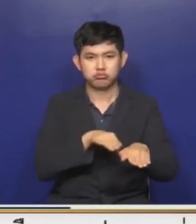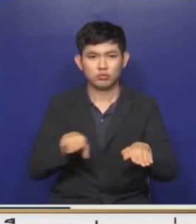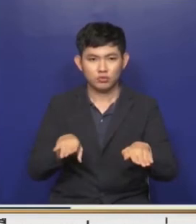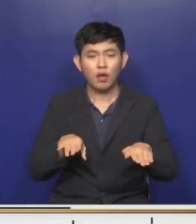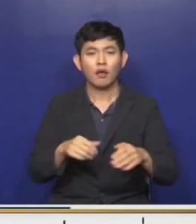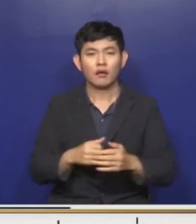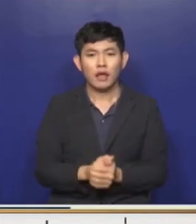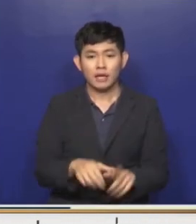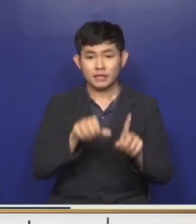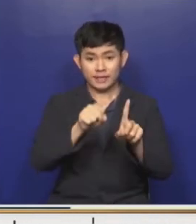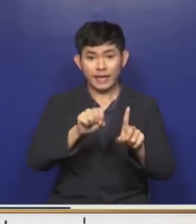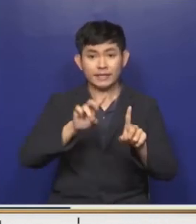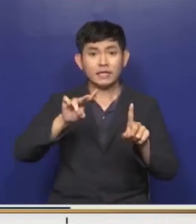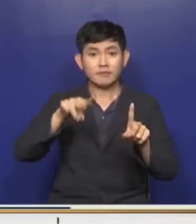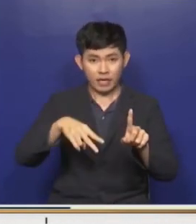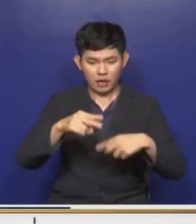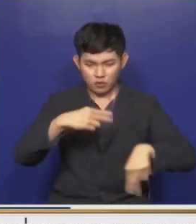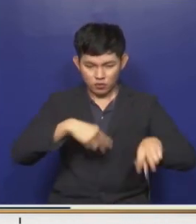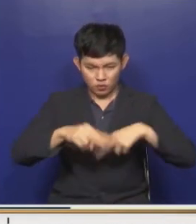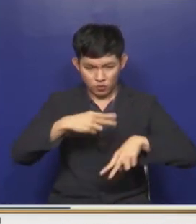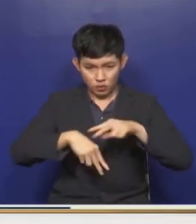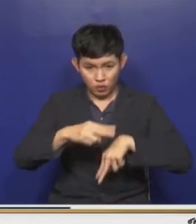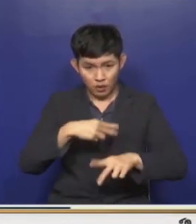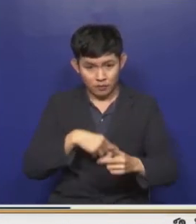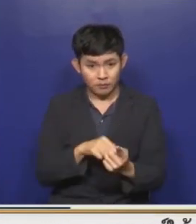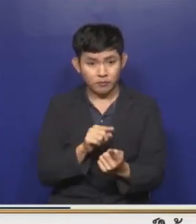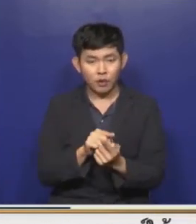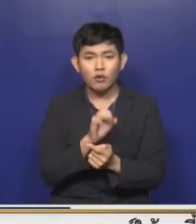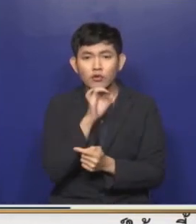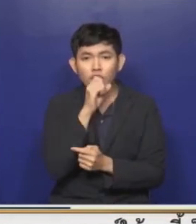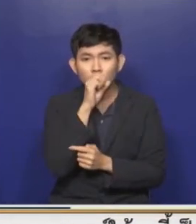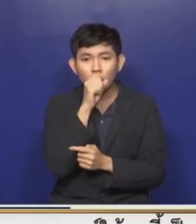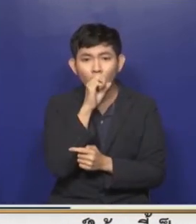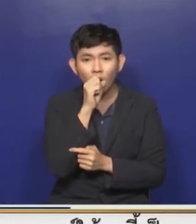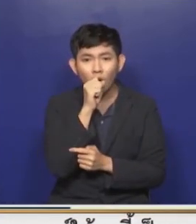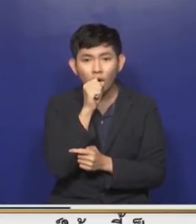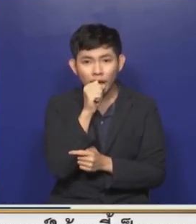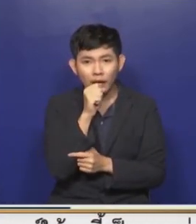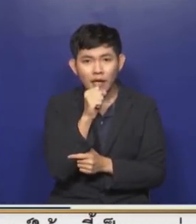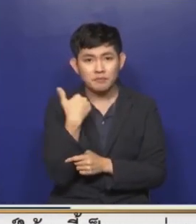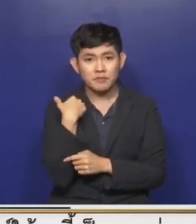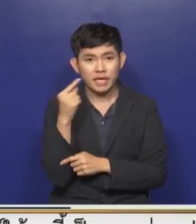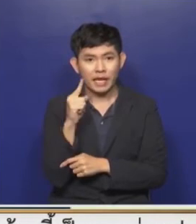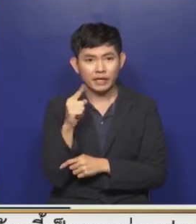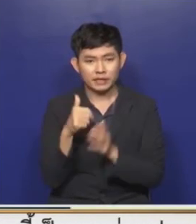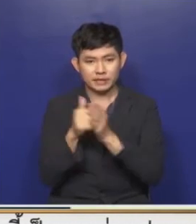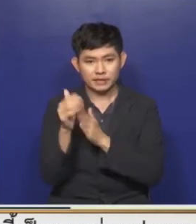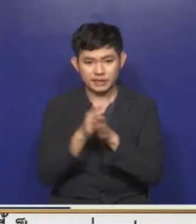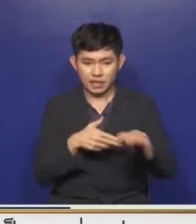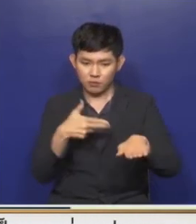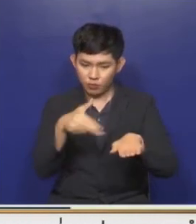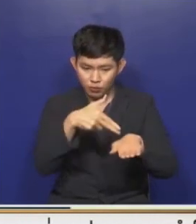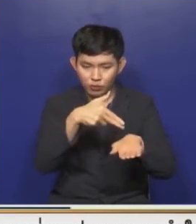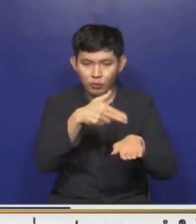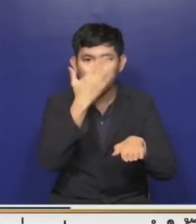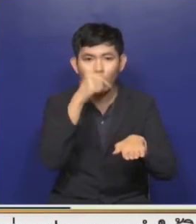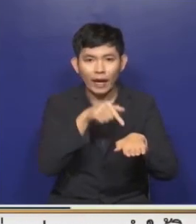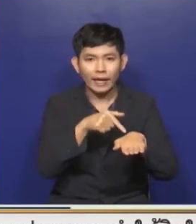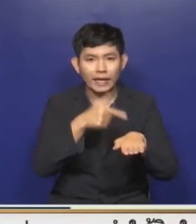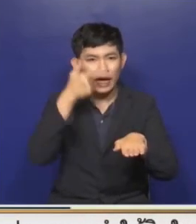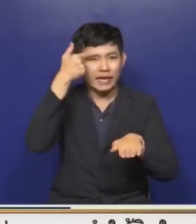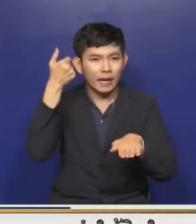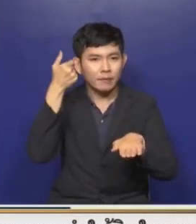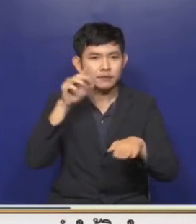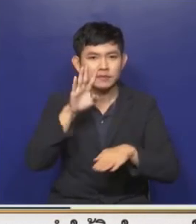แล้วกจาก 1,07,000ันนั้นได้มีการพ้นสีเลยวาห้ามใช้เพรว่พบวามีค่าควนดำเกิน